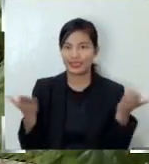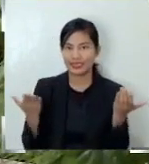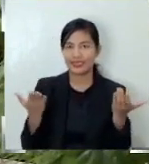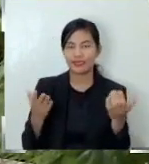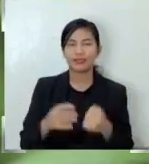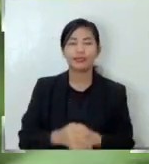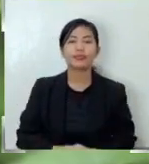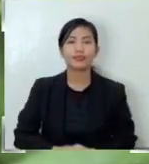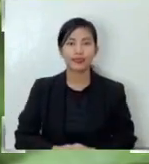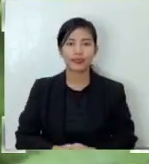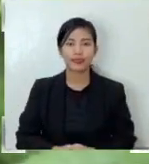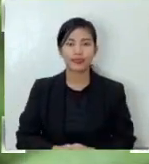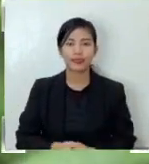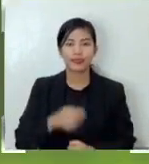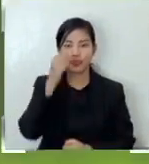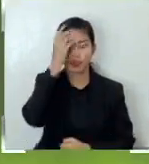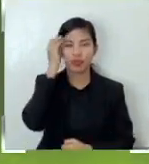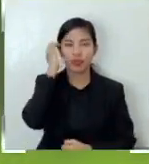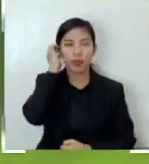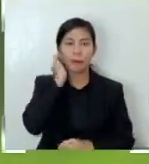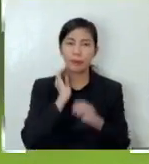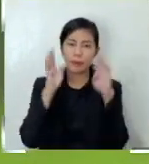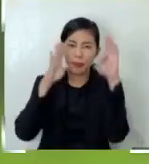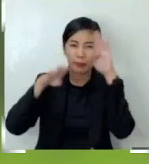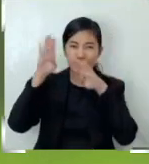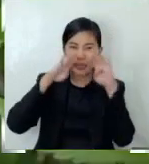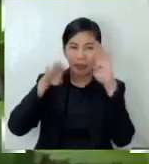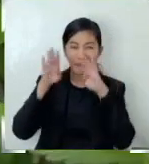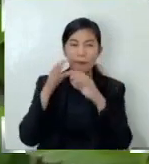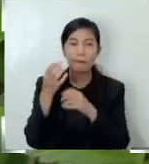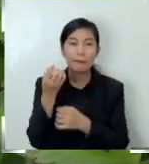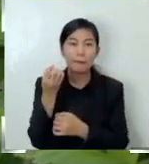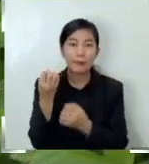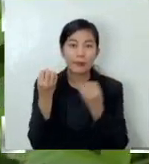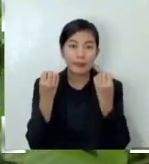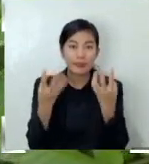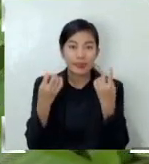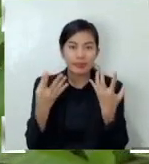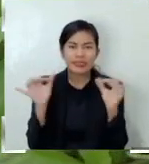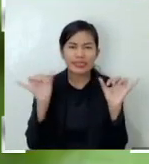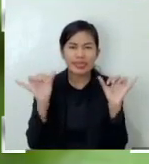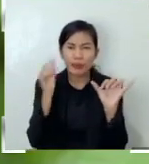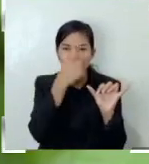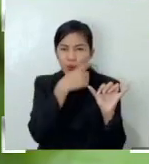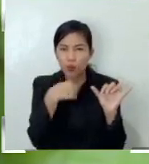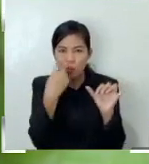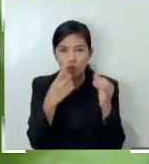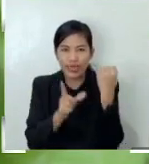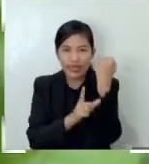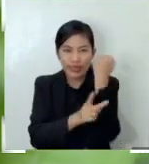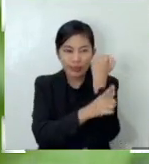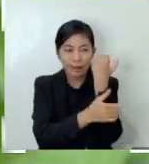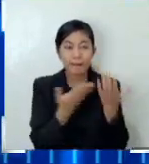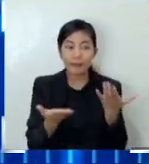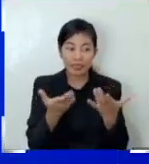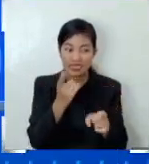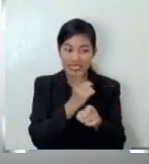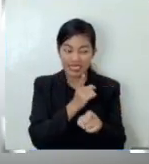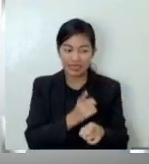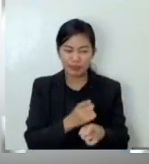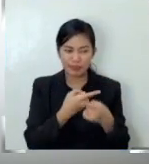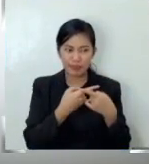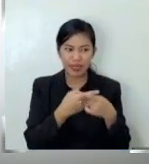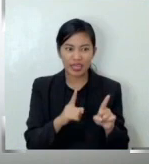Ang problema, maraming kahawig ang dahon na Lagundi. Maybe you have the right Lagundi, pero environment kung saan po